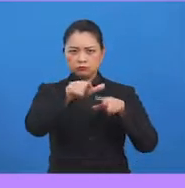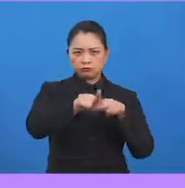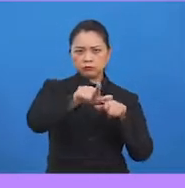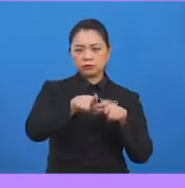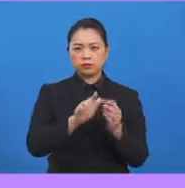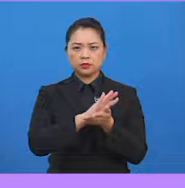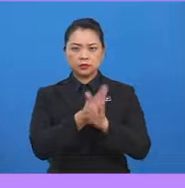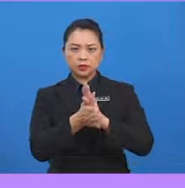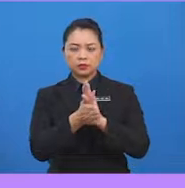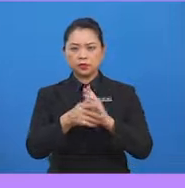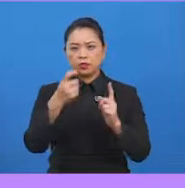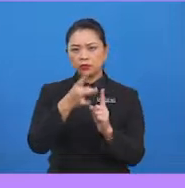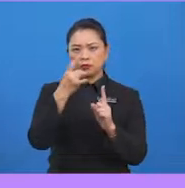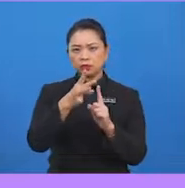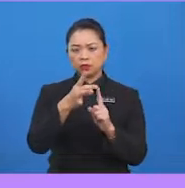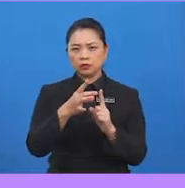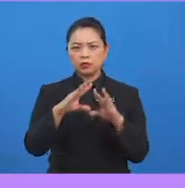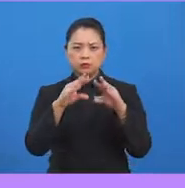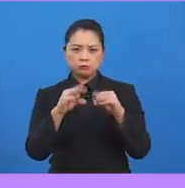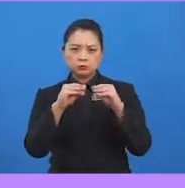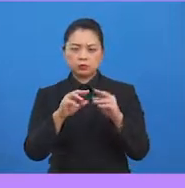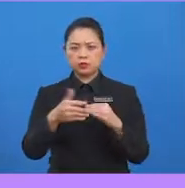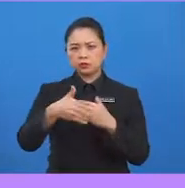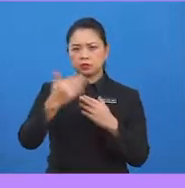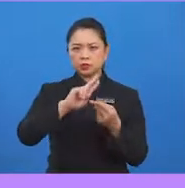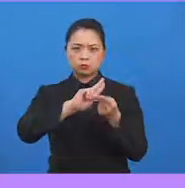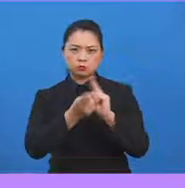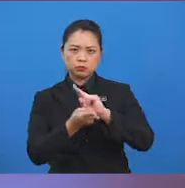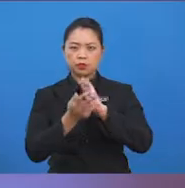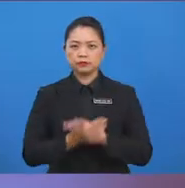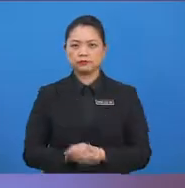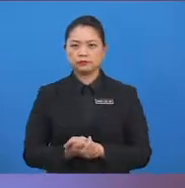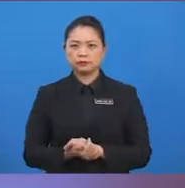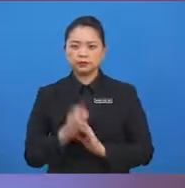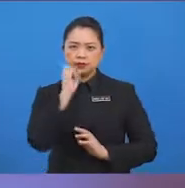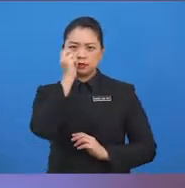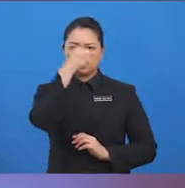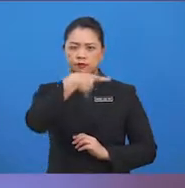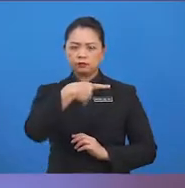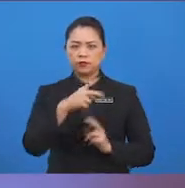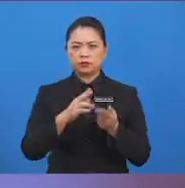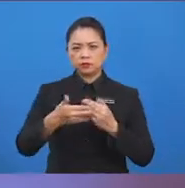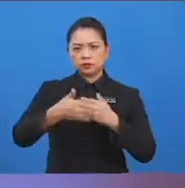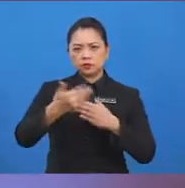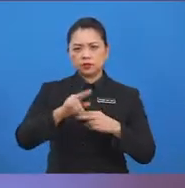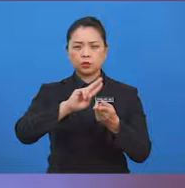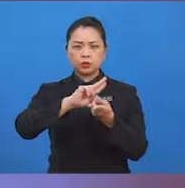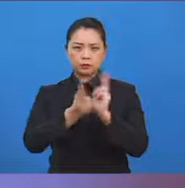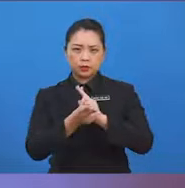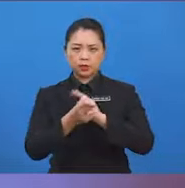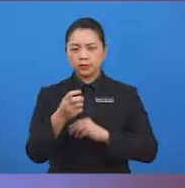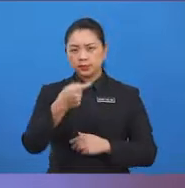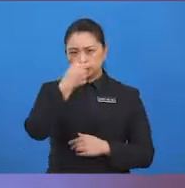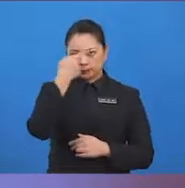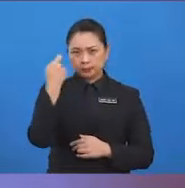menjadikan logam tulen lembut, mulur dan mudah ditempa. Sifat mulur dan lembut ini